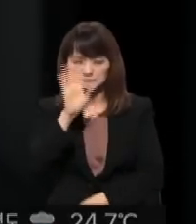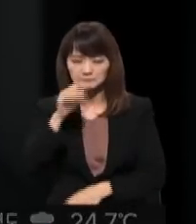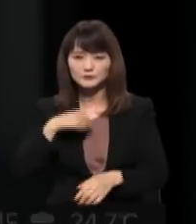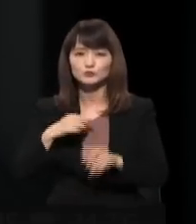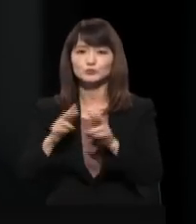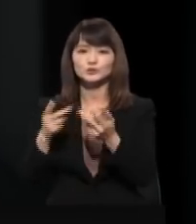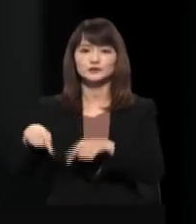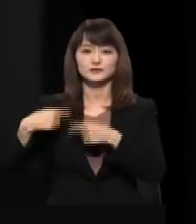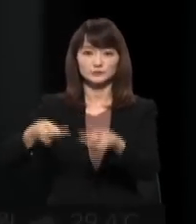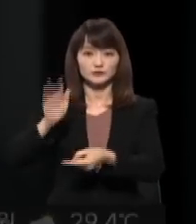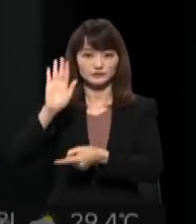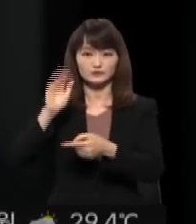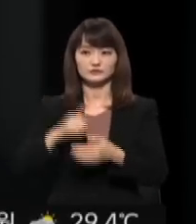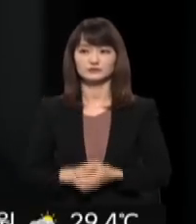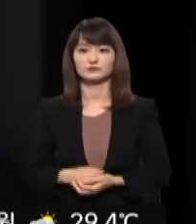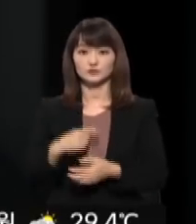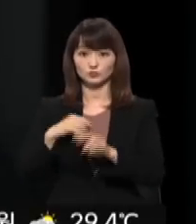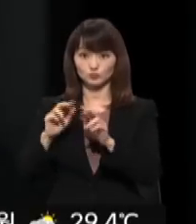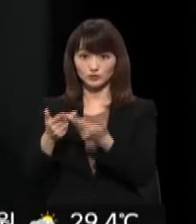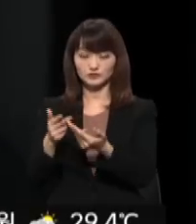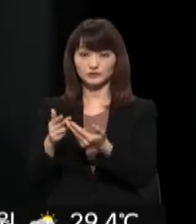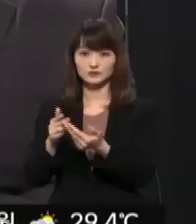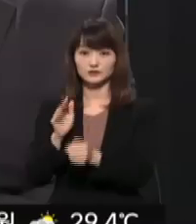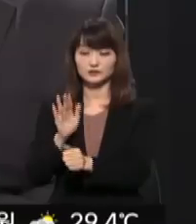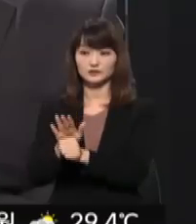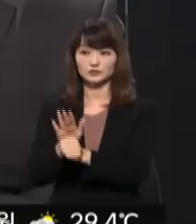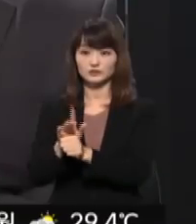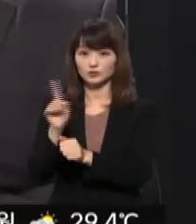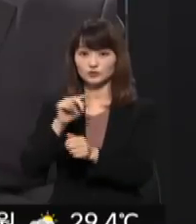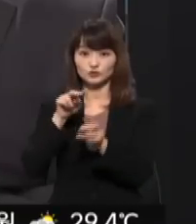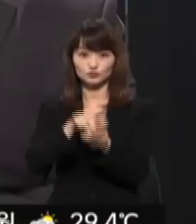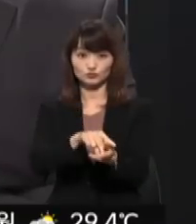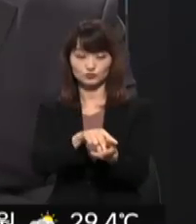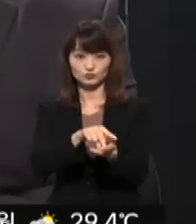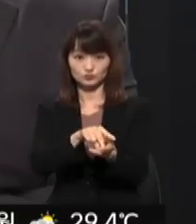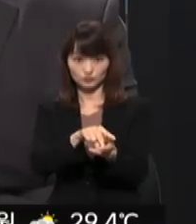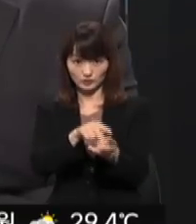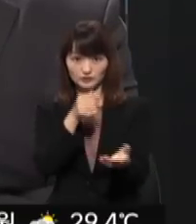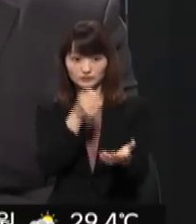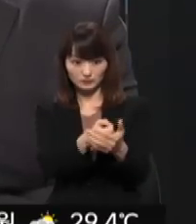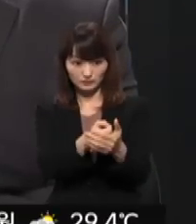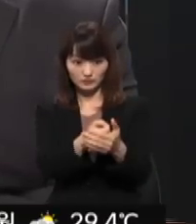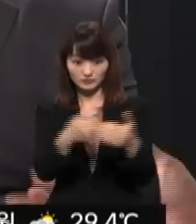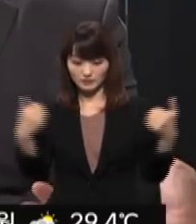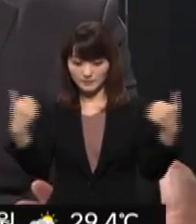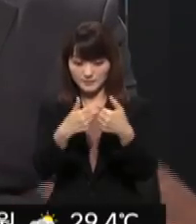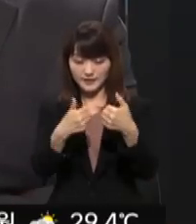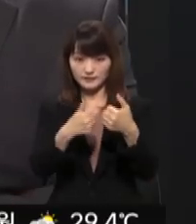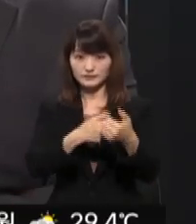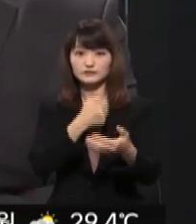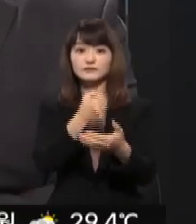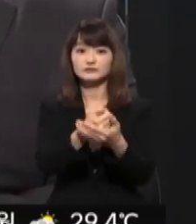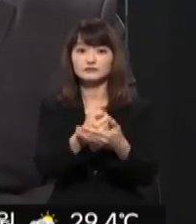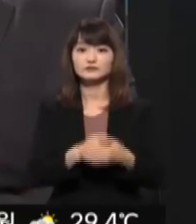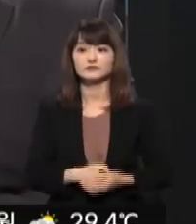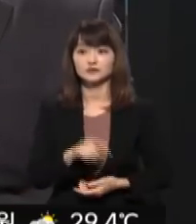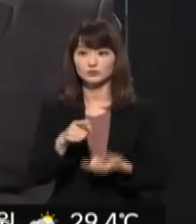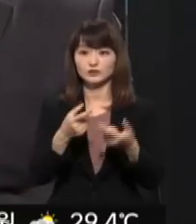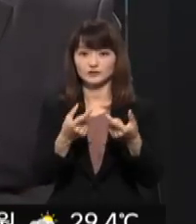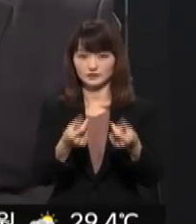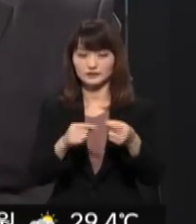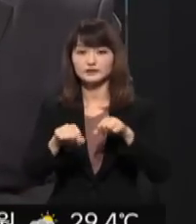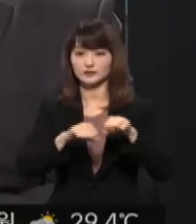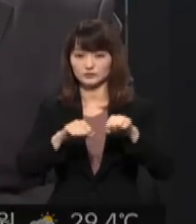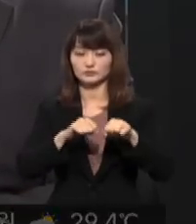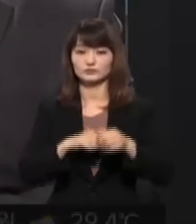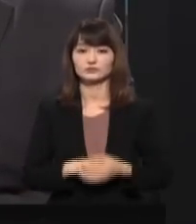따라서는 본인이 나서지 못하면 본인이 지원하는 어떤 후보를 만들어서라도 결판을 보겠다 이제 이런 어떤 그 액션을 취할 텐데